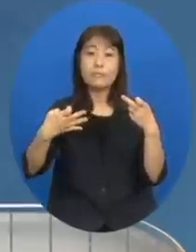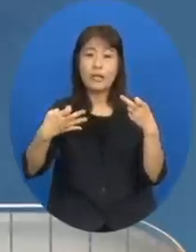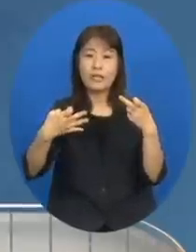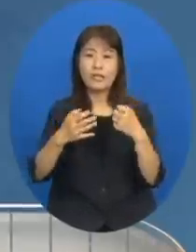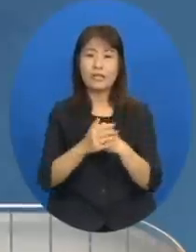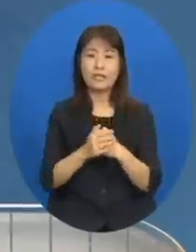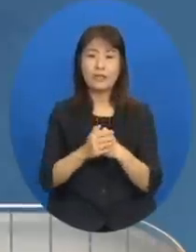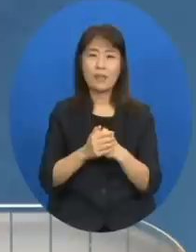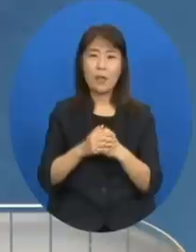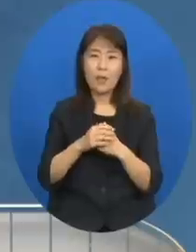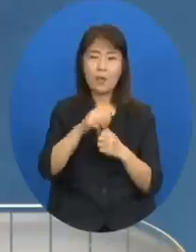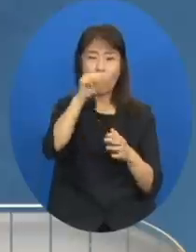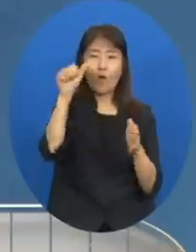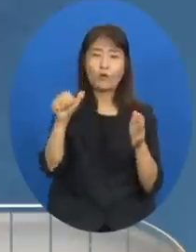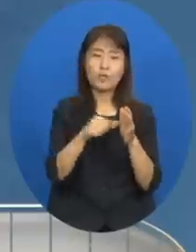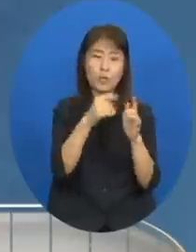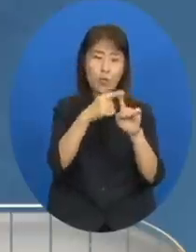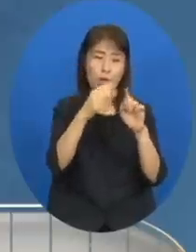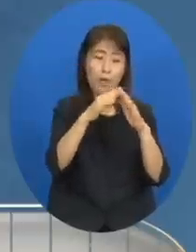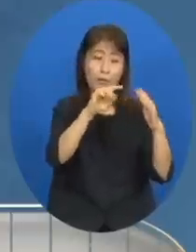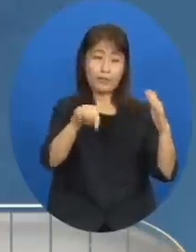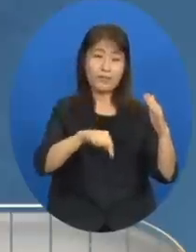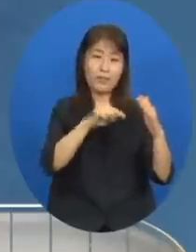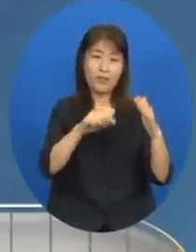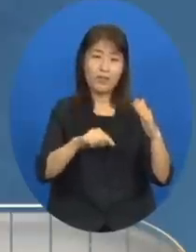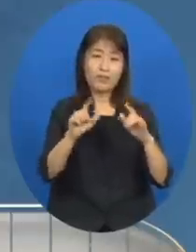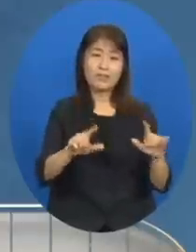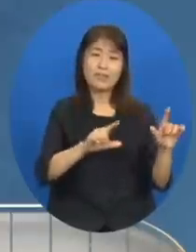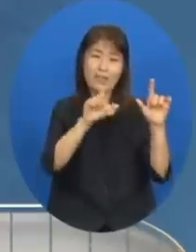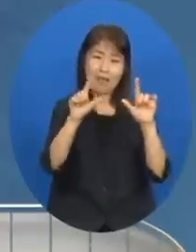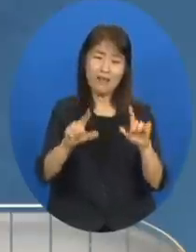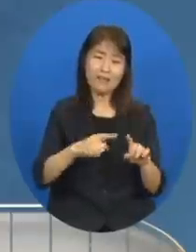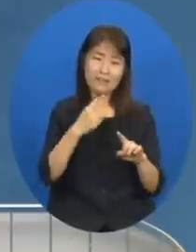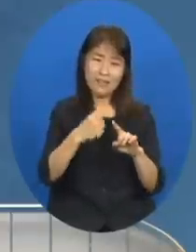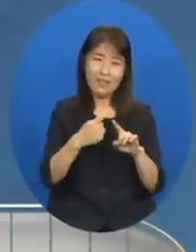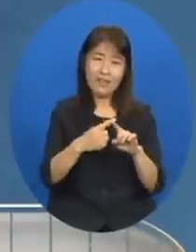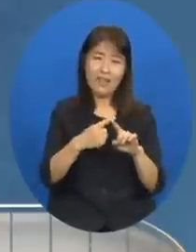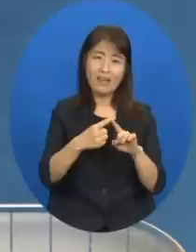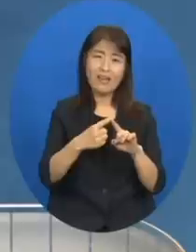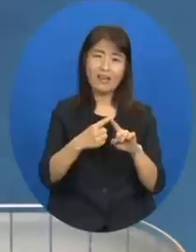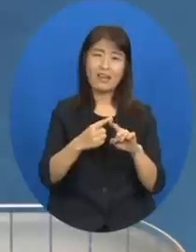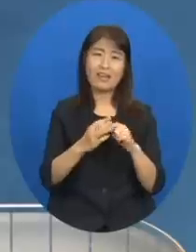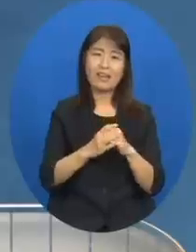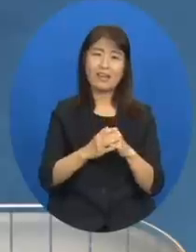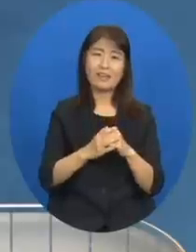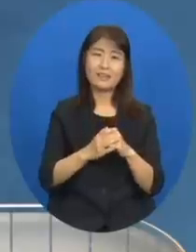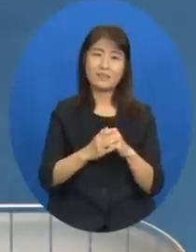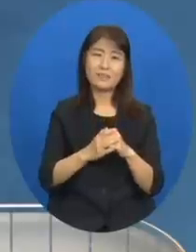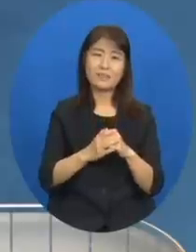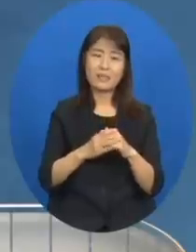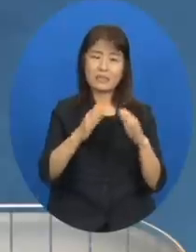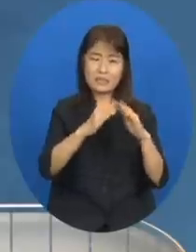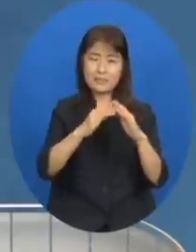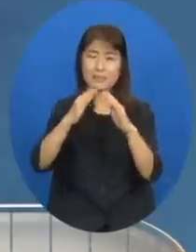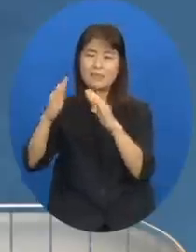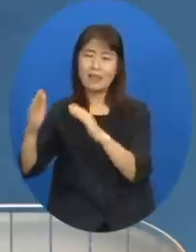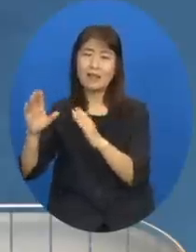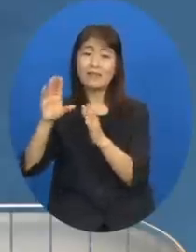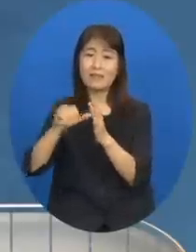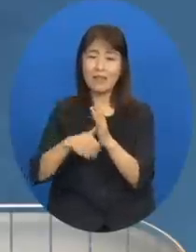평생 교회 안에서만 살다가 이제 이삿짐 다 뿌리고 그리고 이삿짐 차가 떠나는 시간에